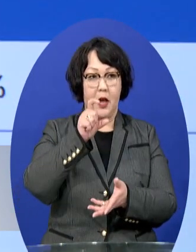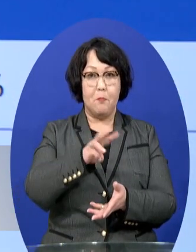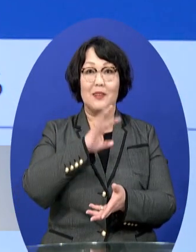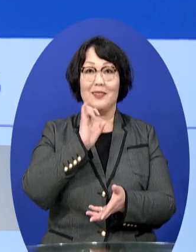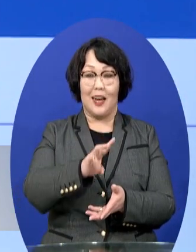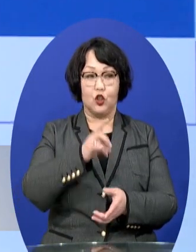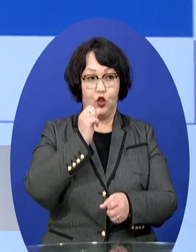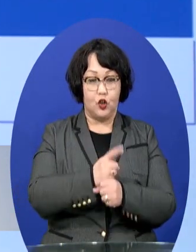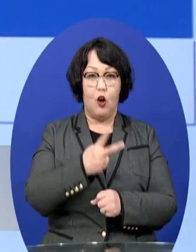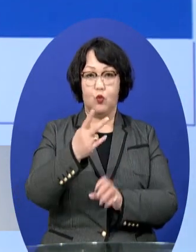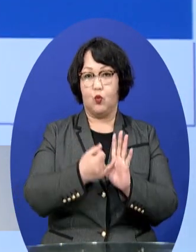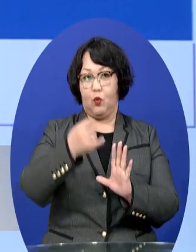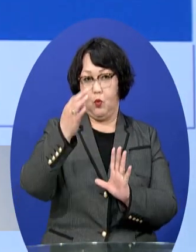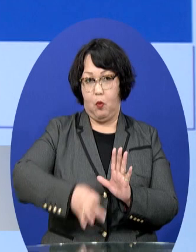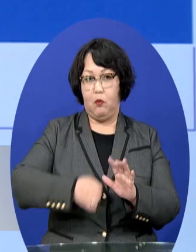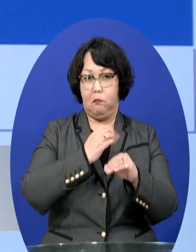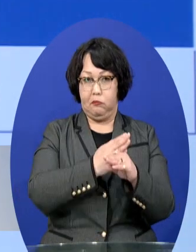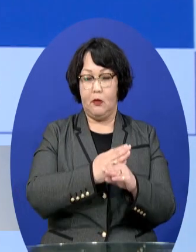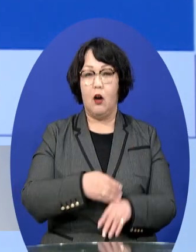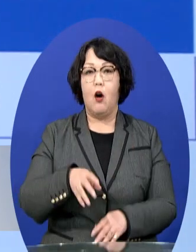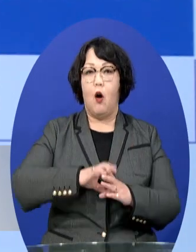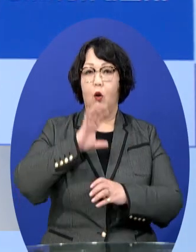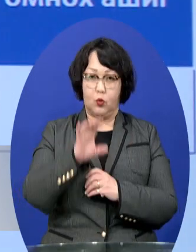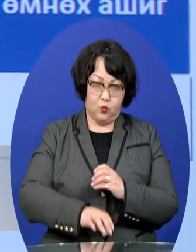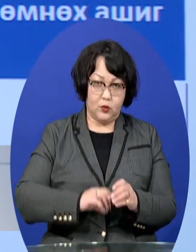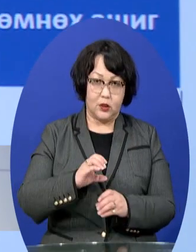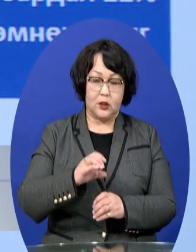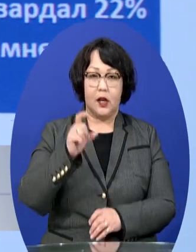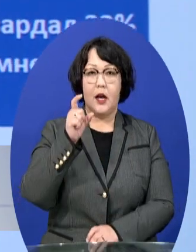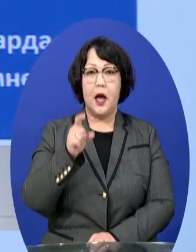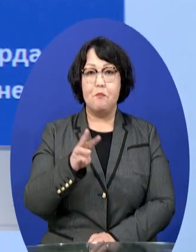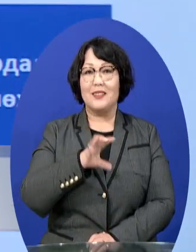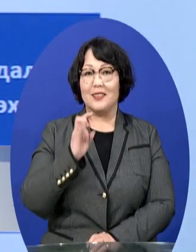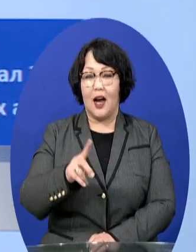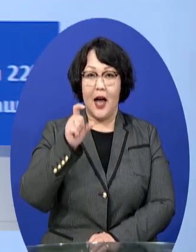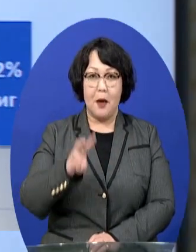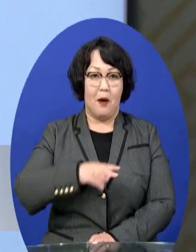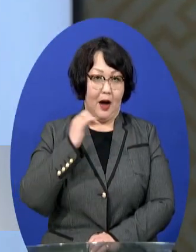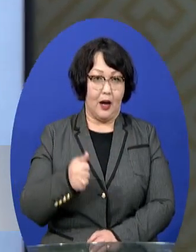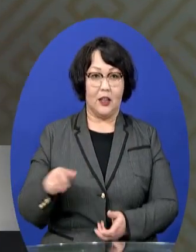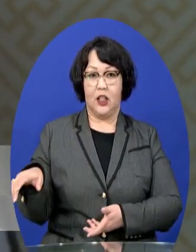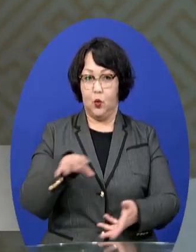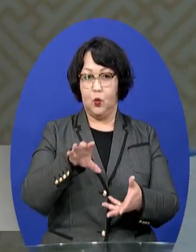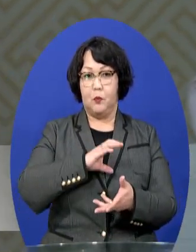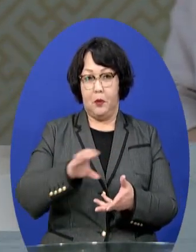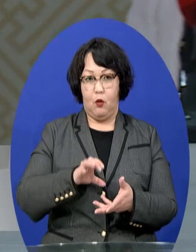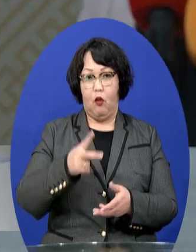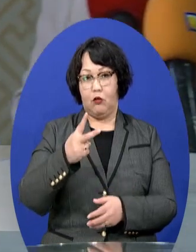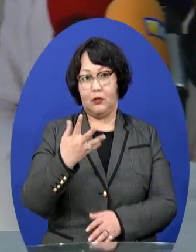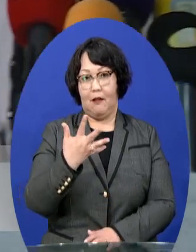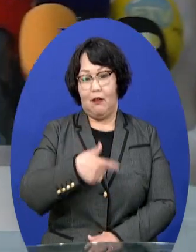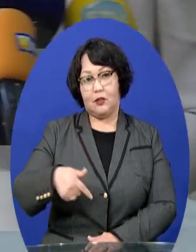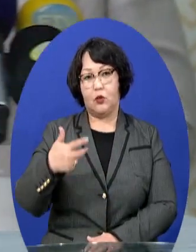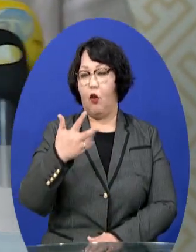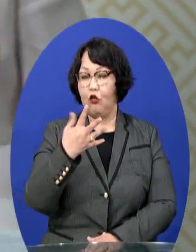26%. За ер нь бол олон улсад ч гэсэн эмийн сан дээр эм ханга нийлүүлэх байгууллагаас 25-30%